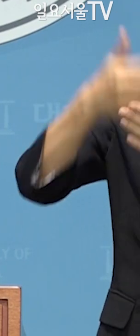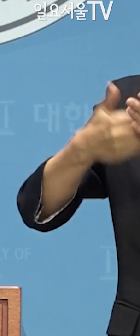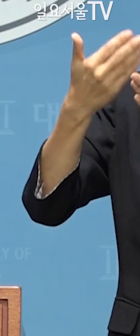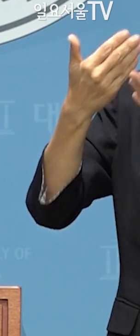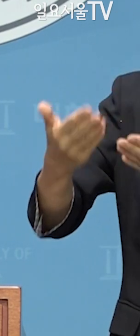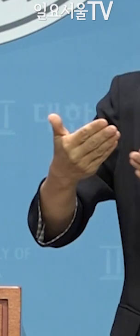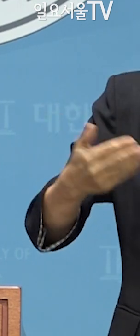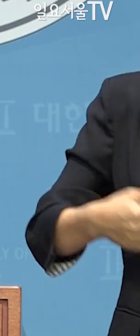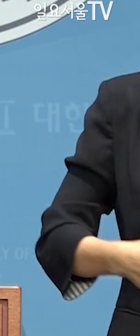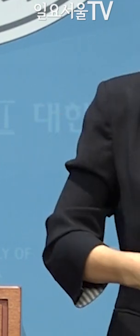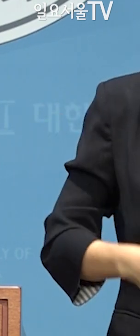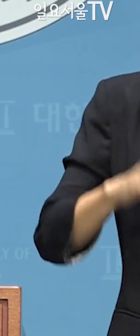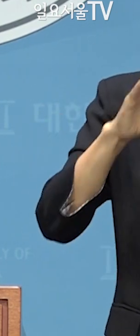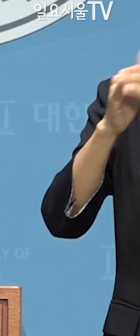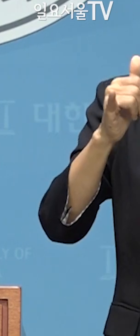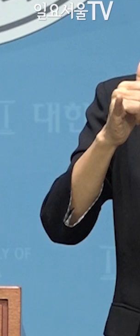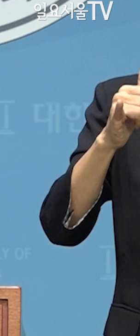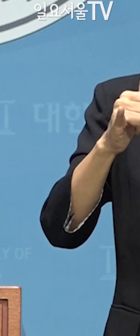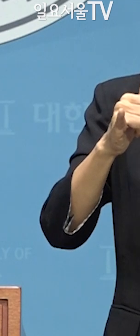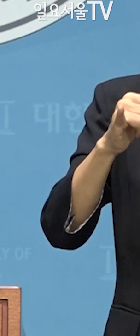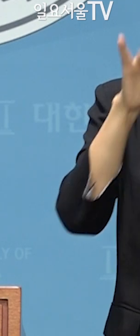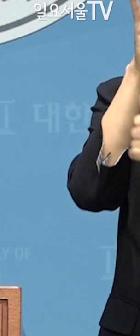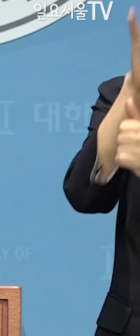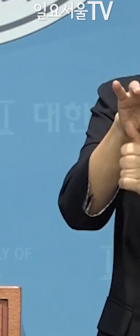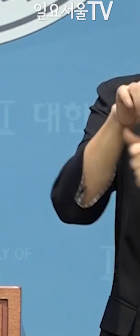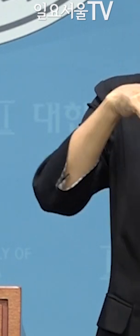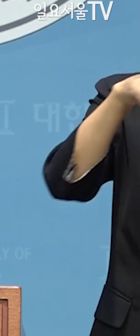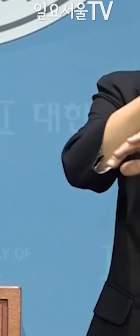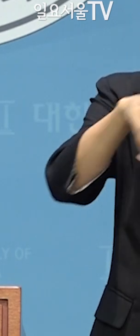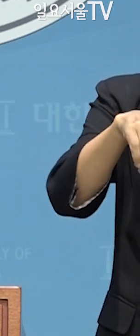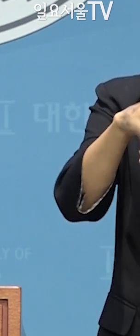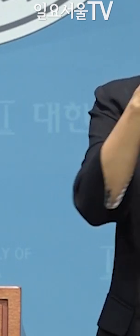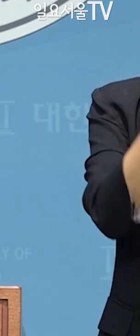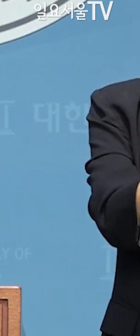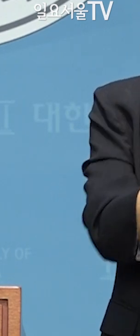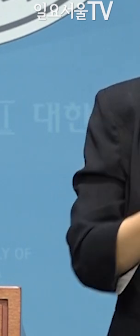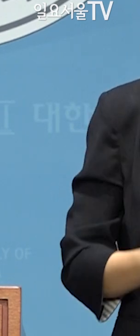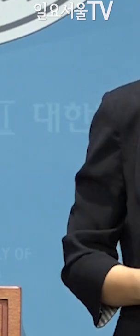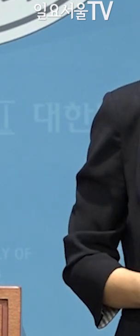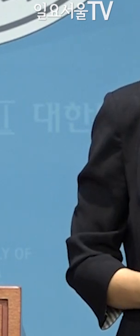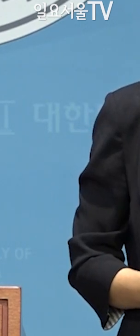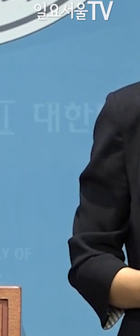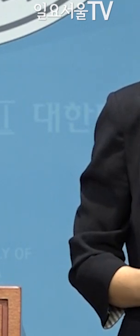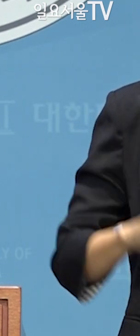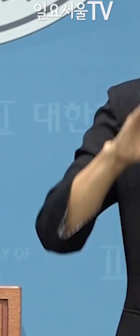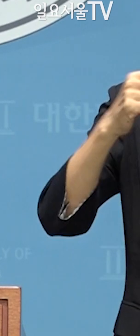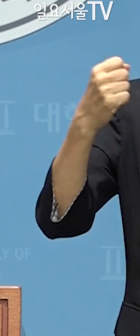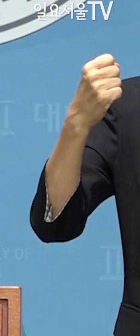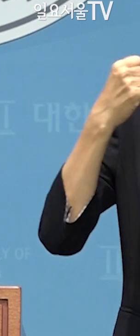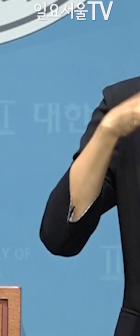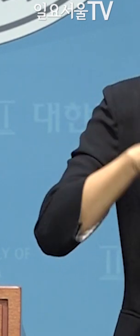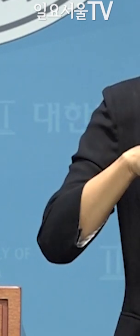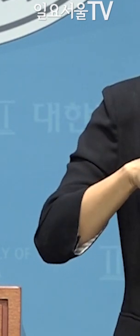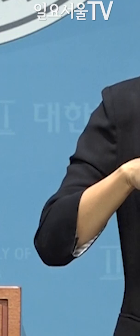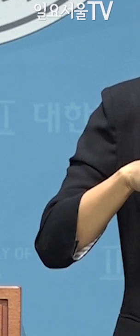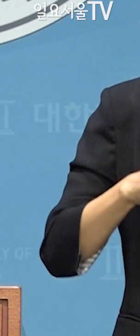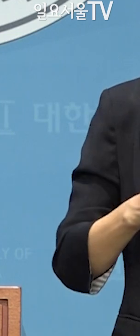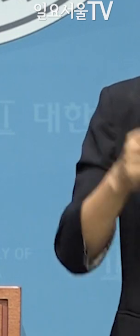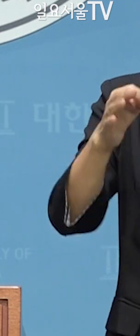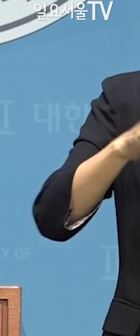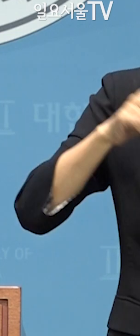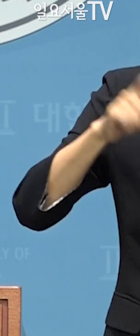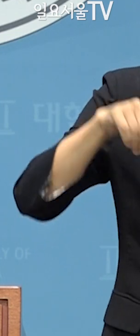발상으로 국민들께 족쇄 채우는 정책 이제 그만해야 합니다 이미 국민의 힘이 자본시장